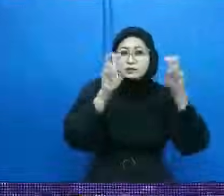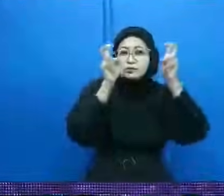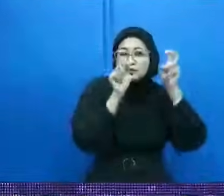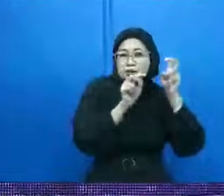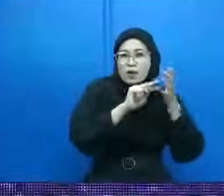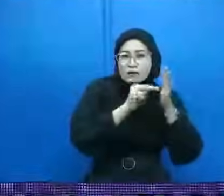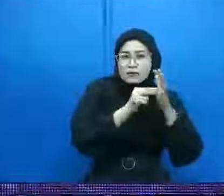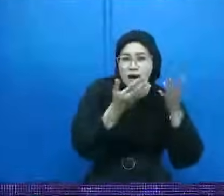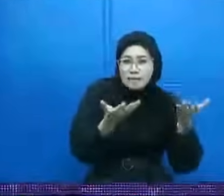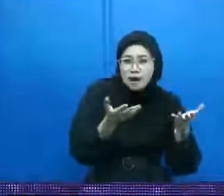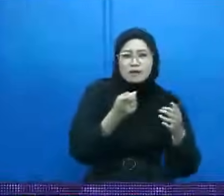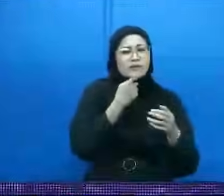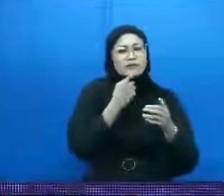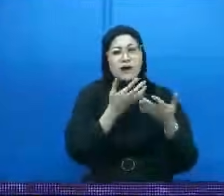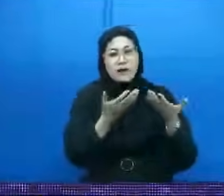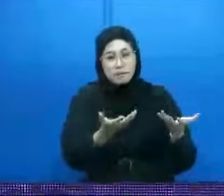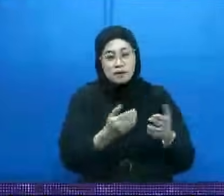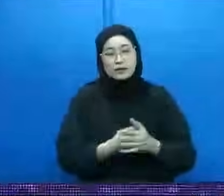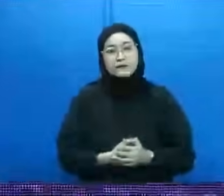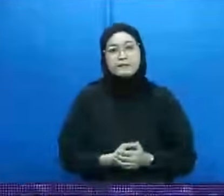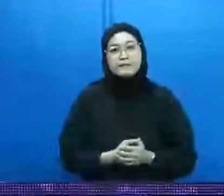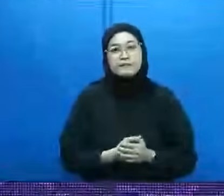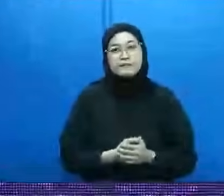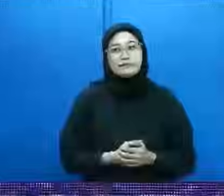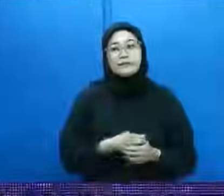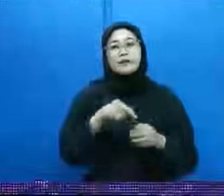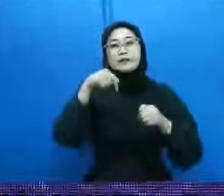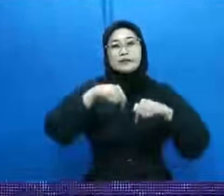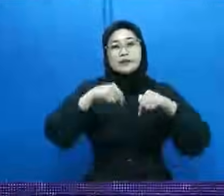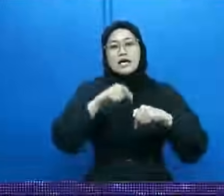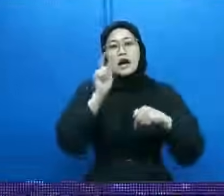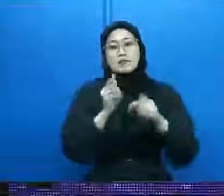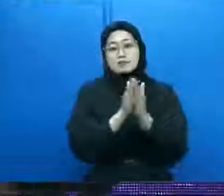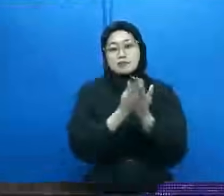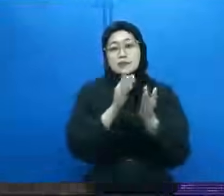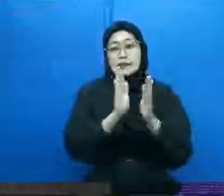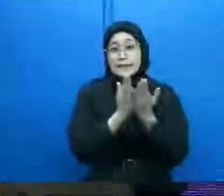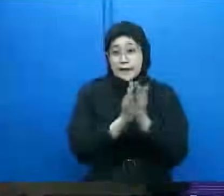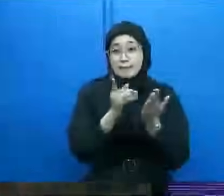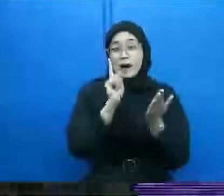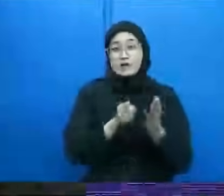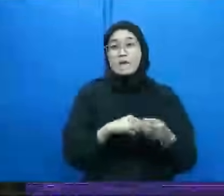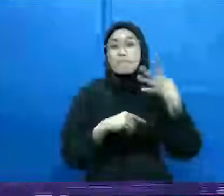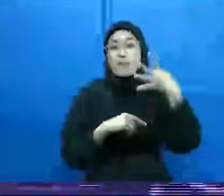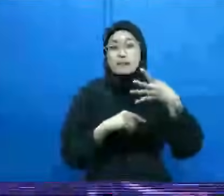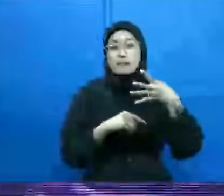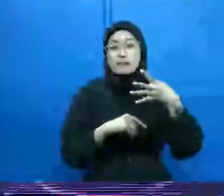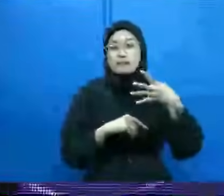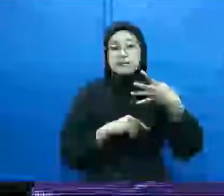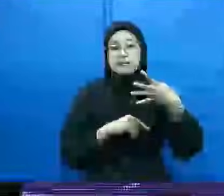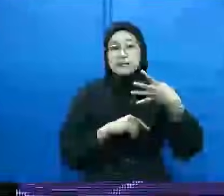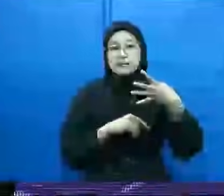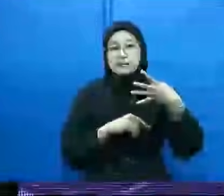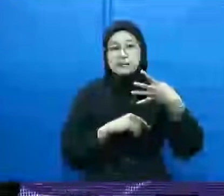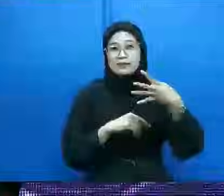isinya komprehensif. Dalam ilmu hadis ada jenis 4 jenis kitab paling utama. 1 jami', 2 sunan, 3